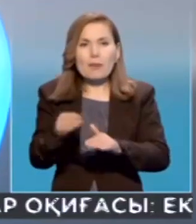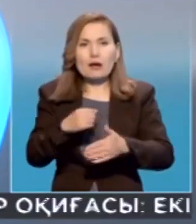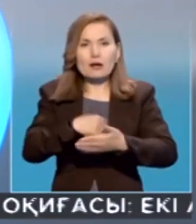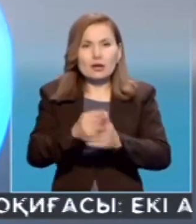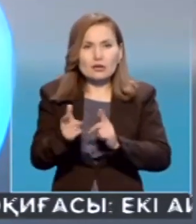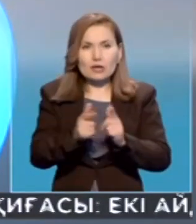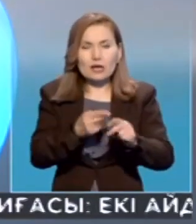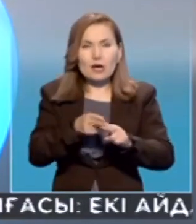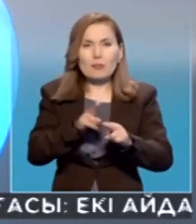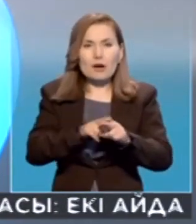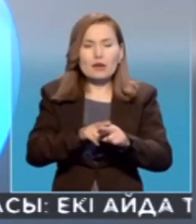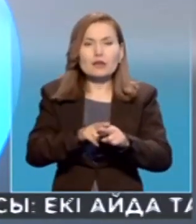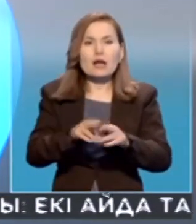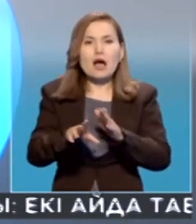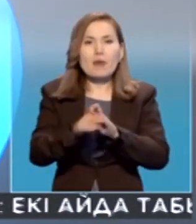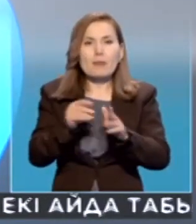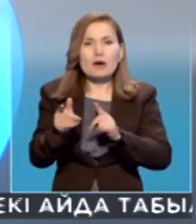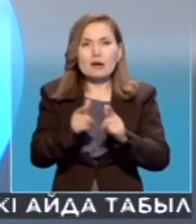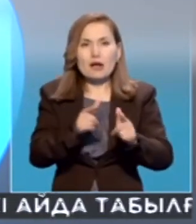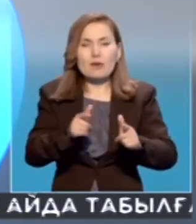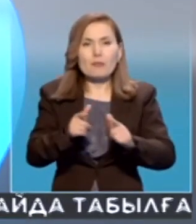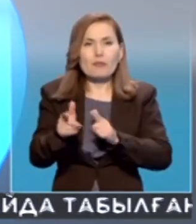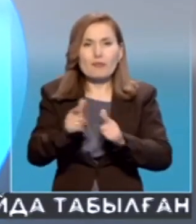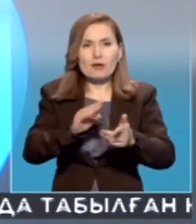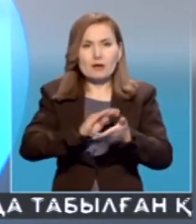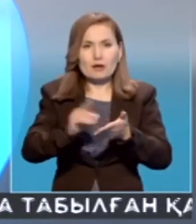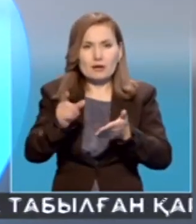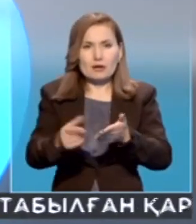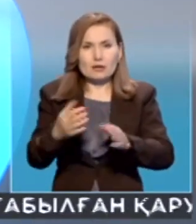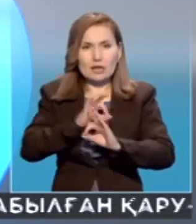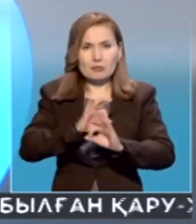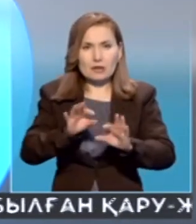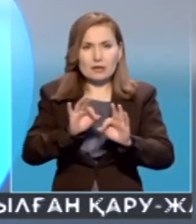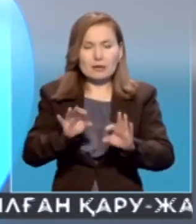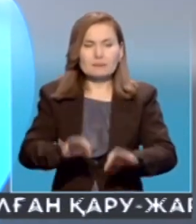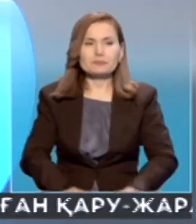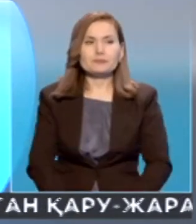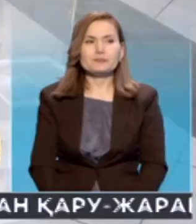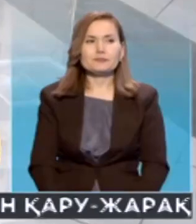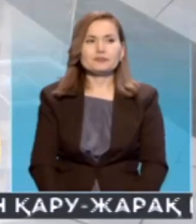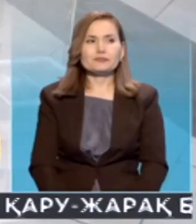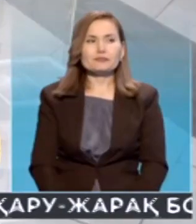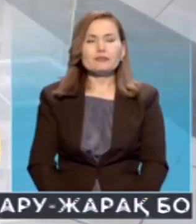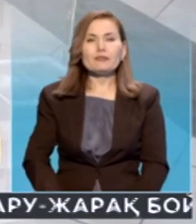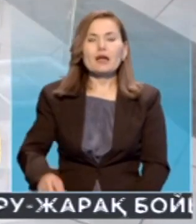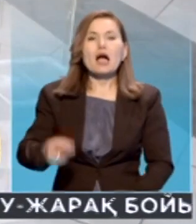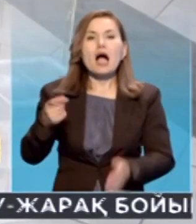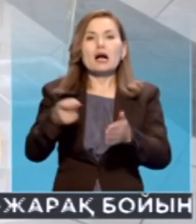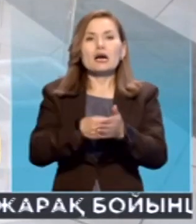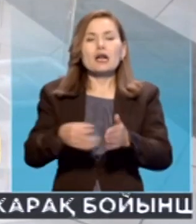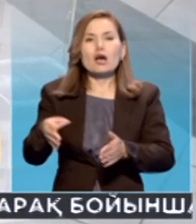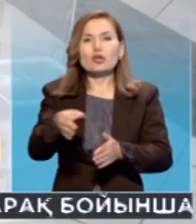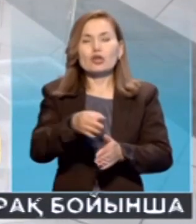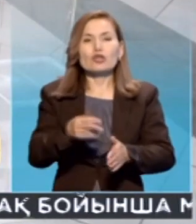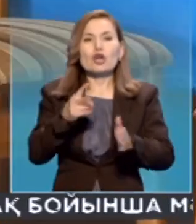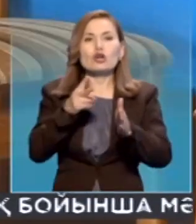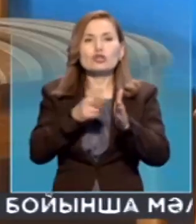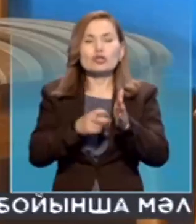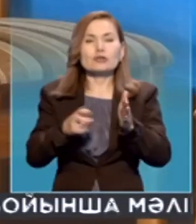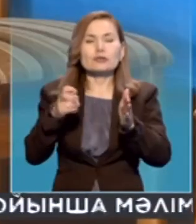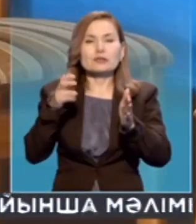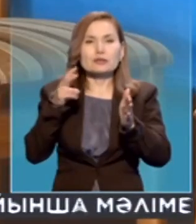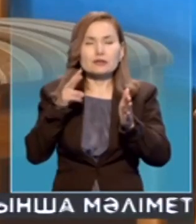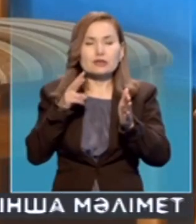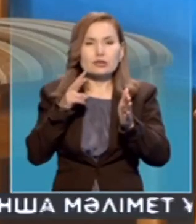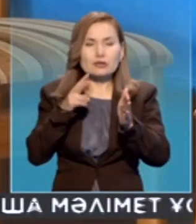алған. Саяси науқанға әзірлік барысы тілші материалында. Қарағанды облысында 777 референдум